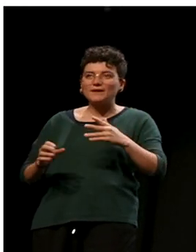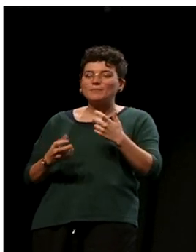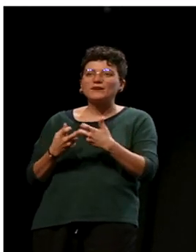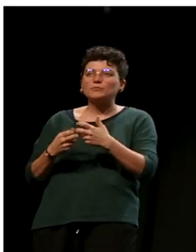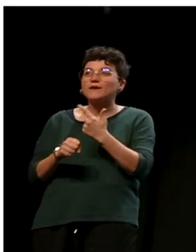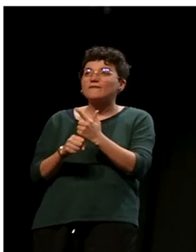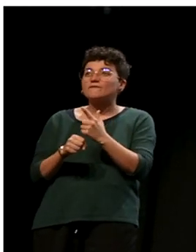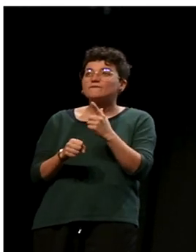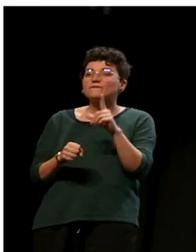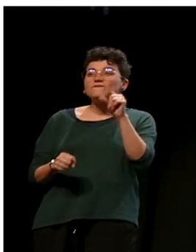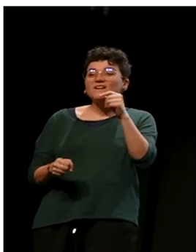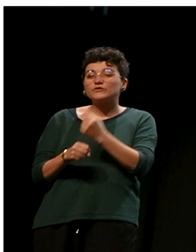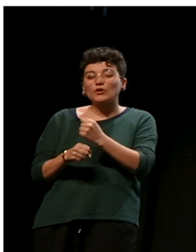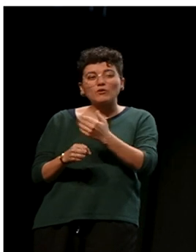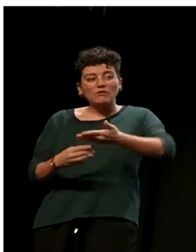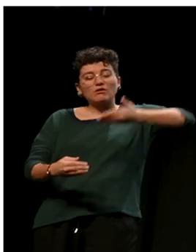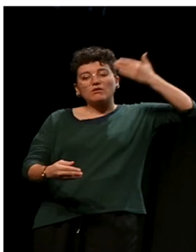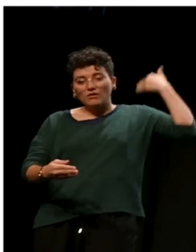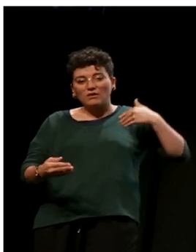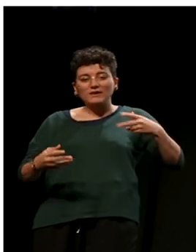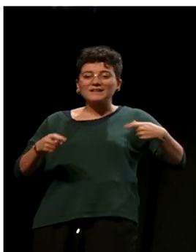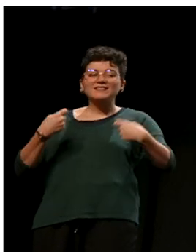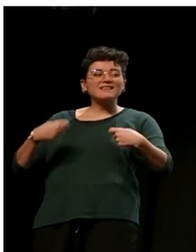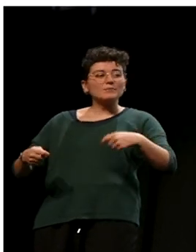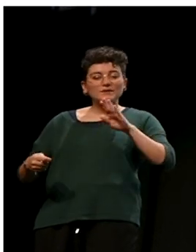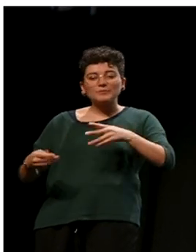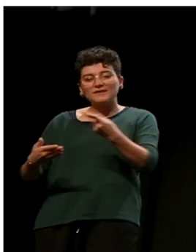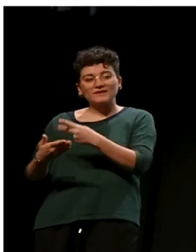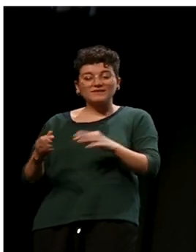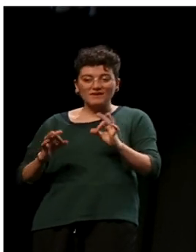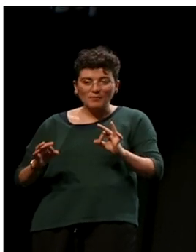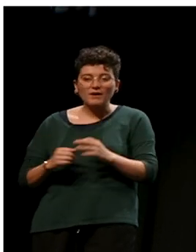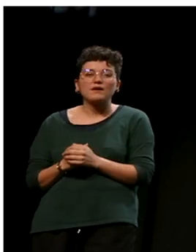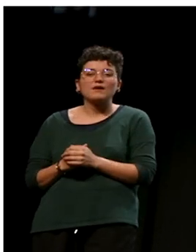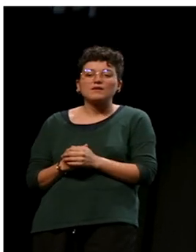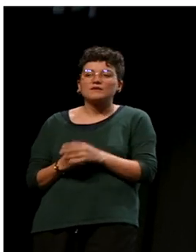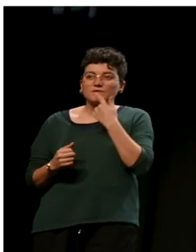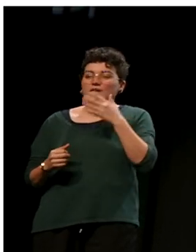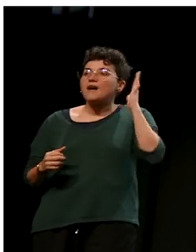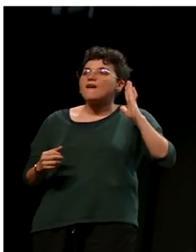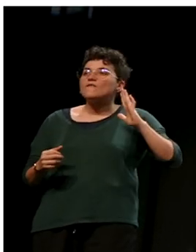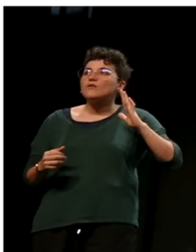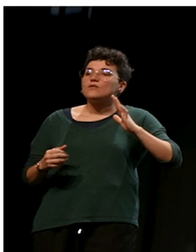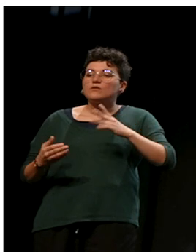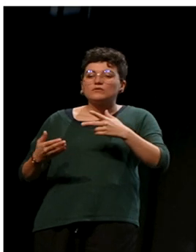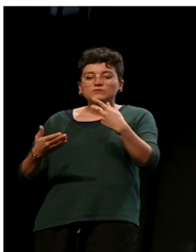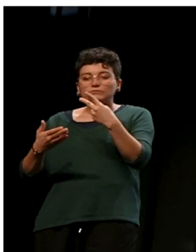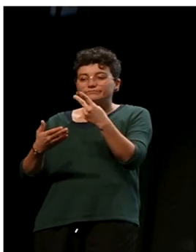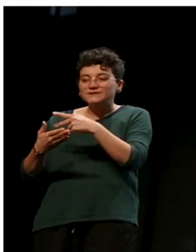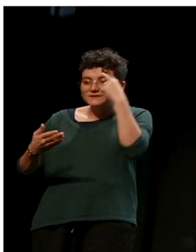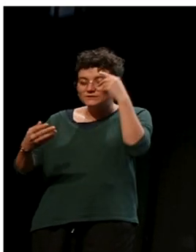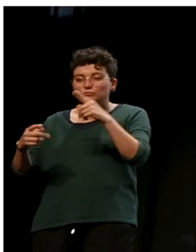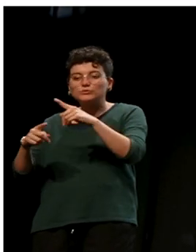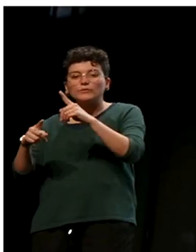graphique et que dans les années 50, on dessinait les films au crayon et que regardez Miyazaki, il a encore énormément de succès aujourd'hui, même si maintenant,